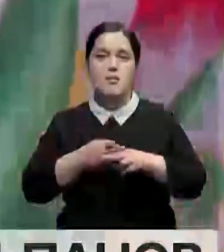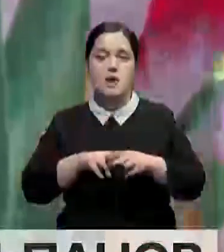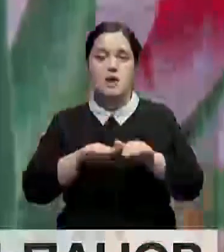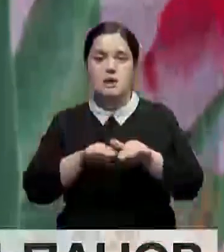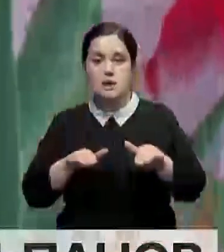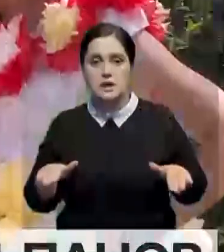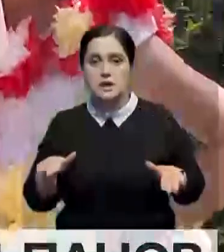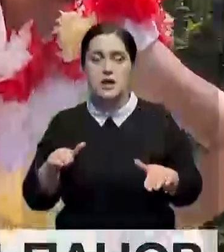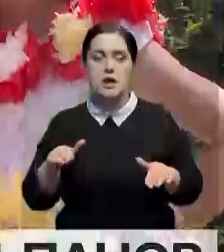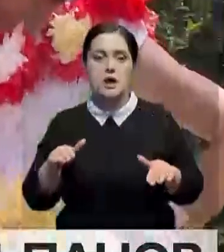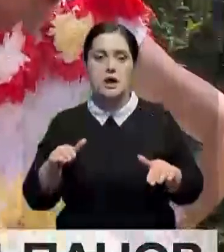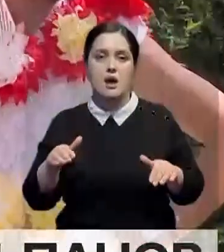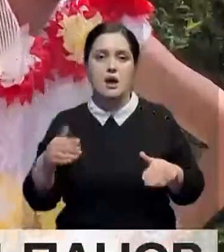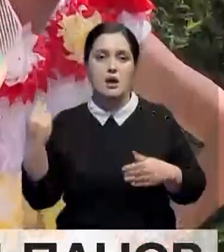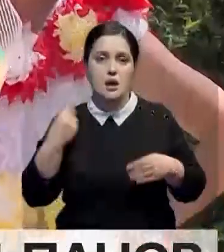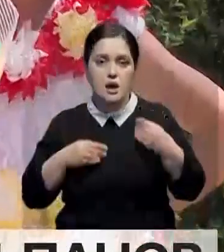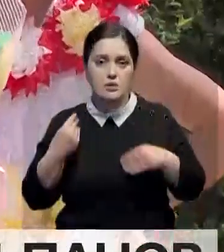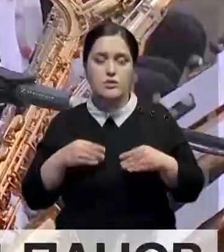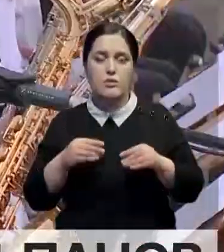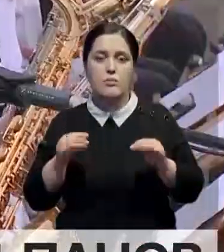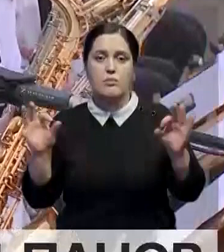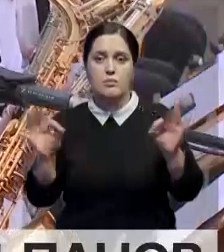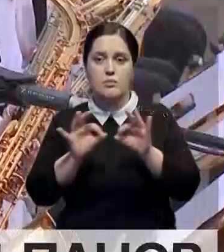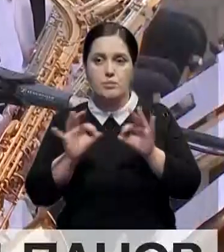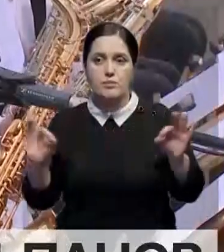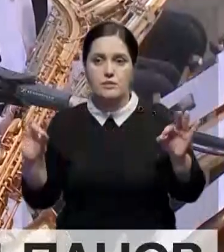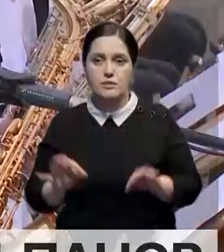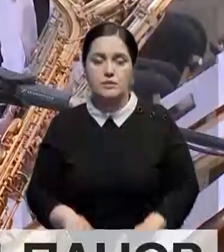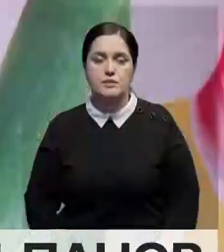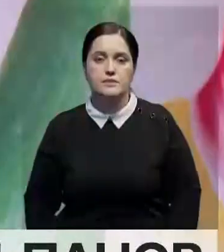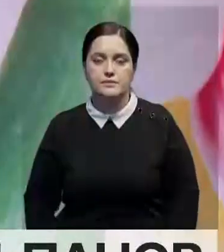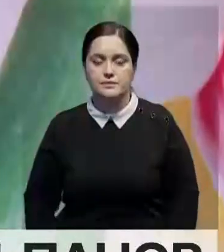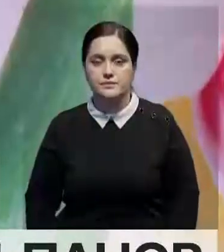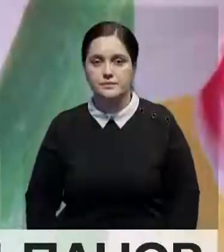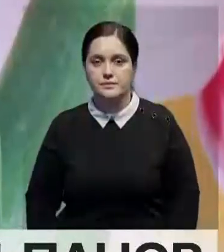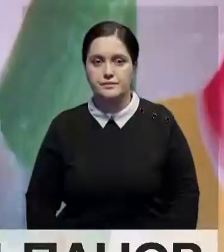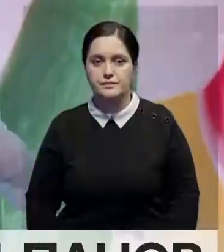детских флористических костюмов, выступление джазового оркестра, выставка детских рисунков и многое